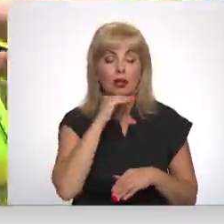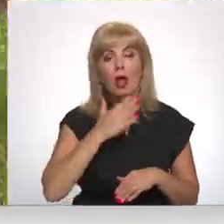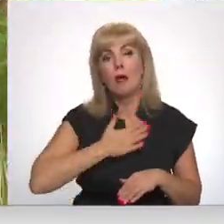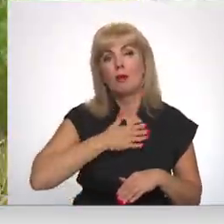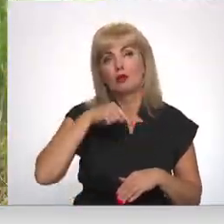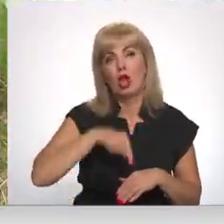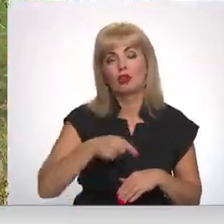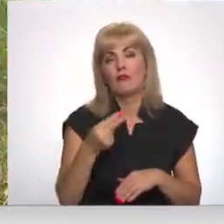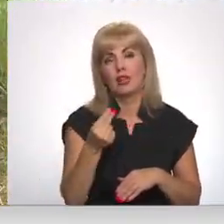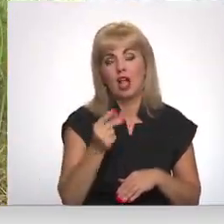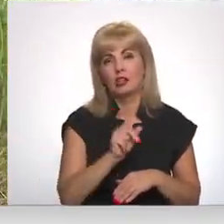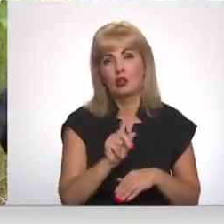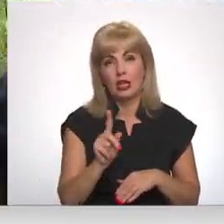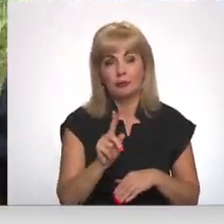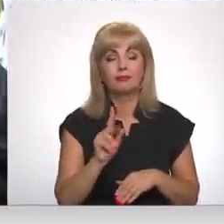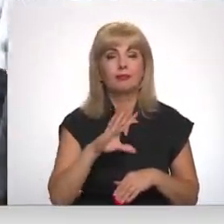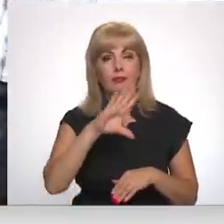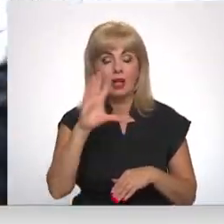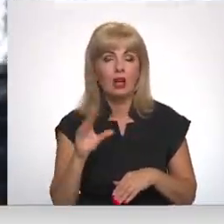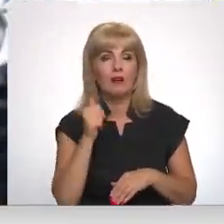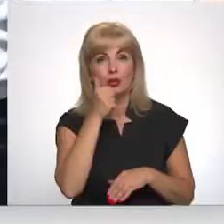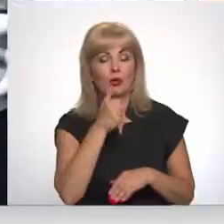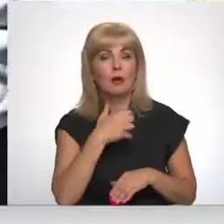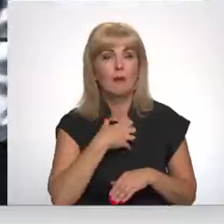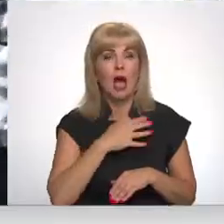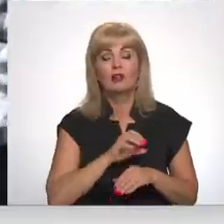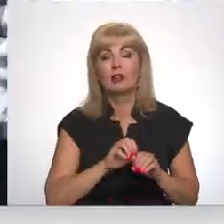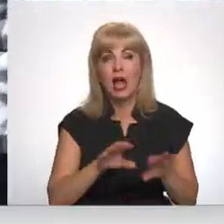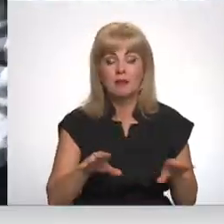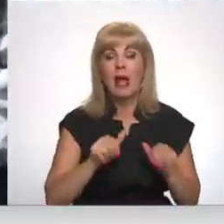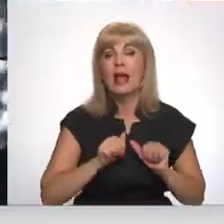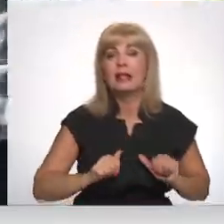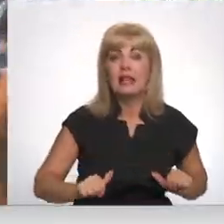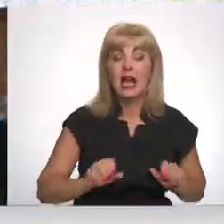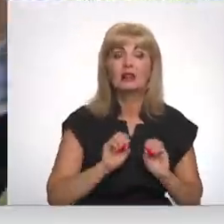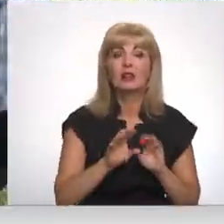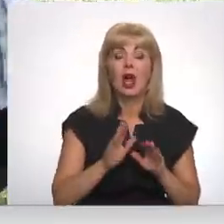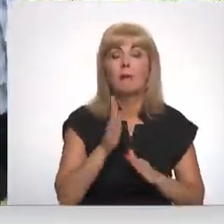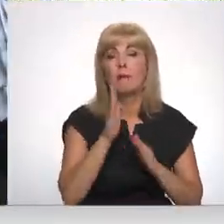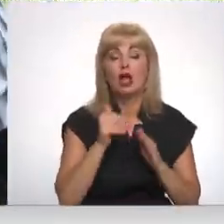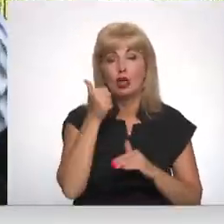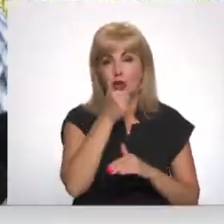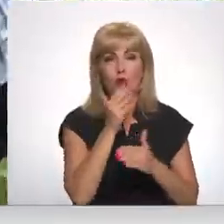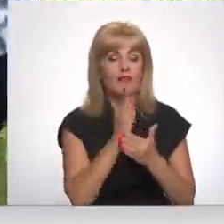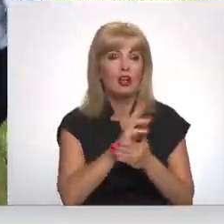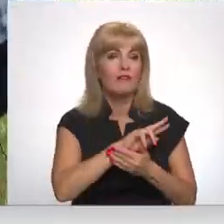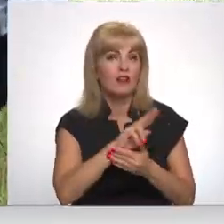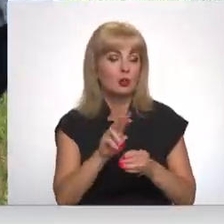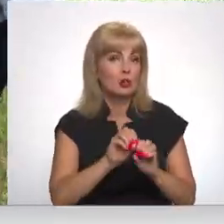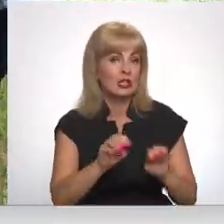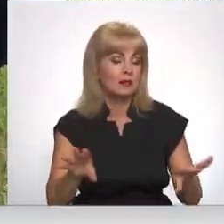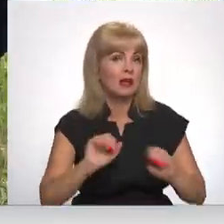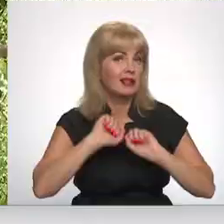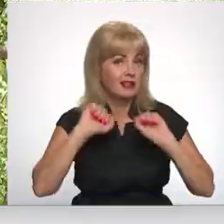iekšējos finanšu resursu. Lai Āfrikas cūku mēras neaizīt. Dienests atzīst, ka lai gan meža cūku vidū vīruss izplatās ļoti